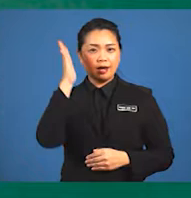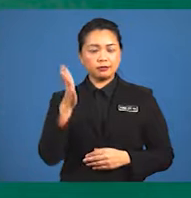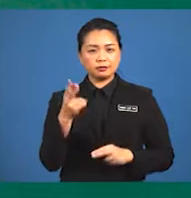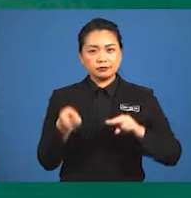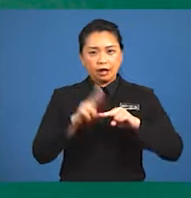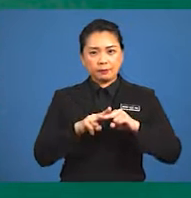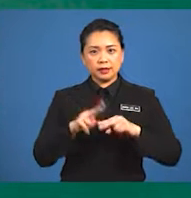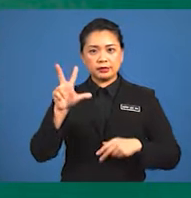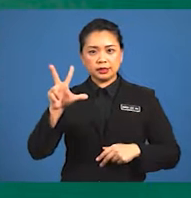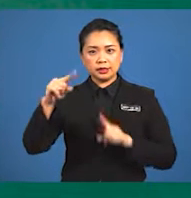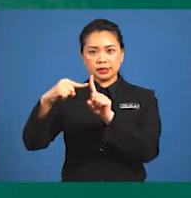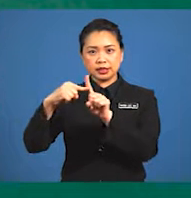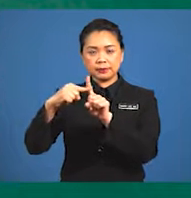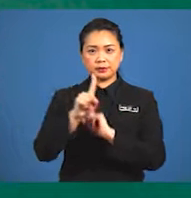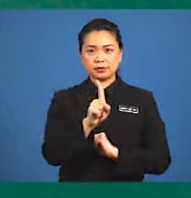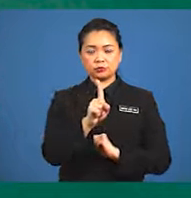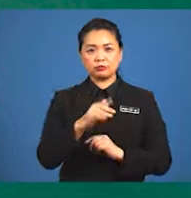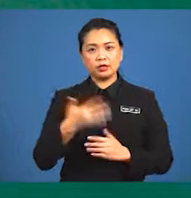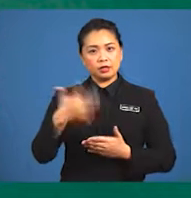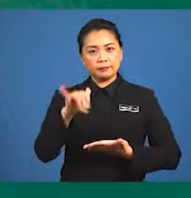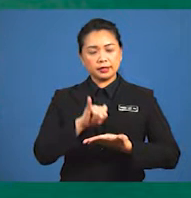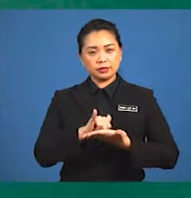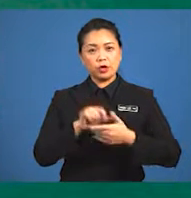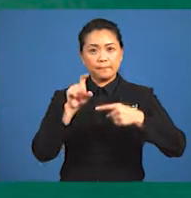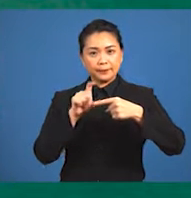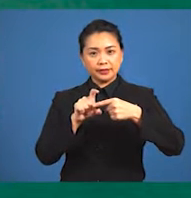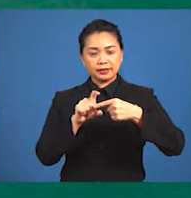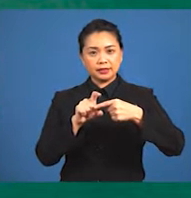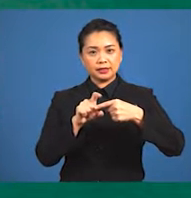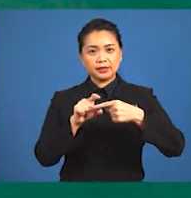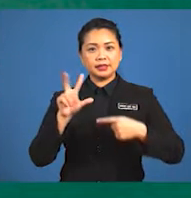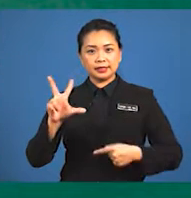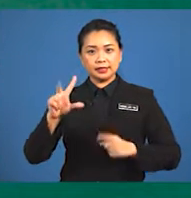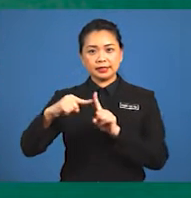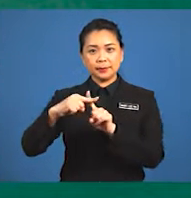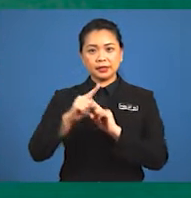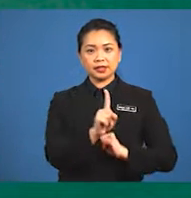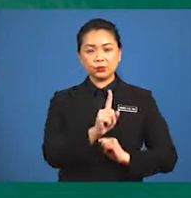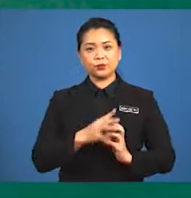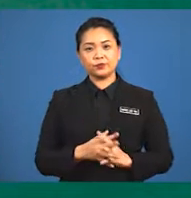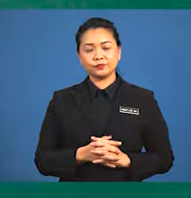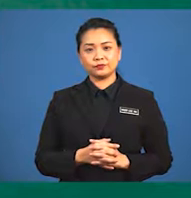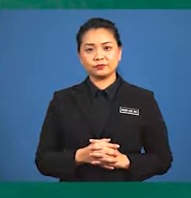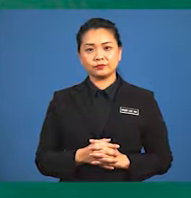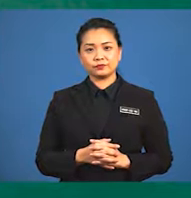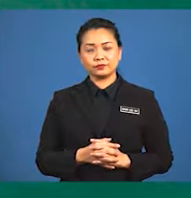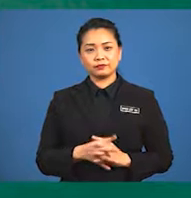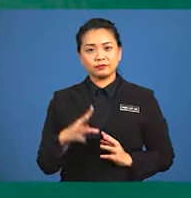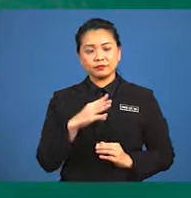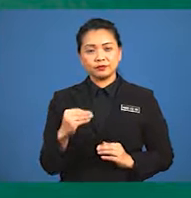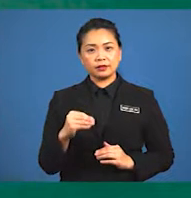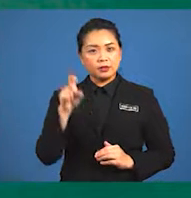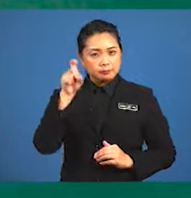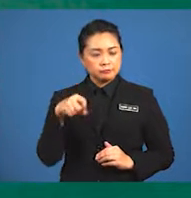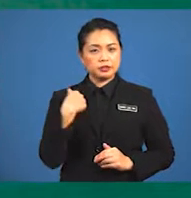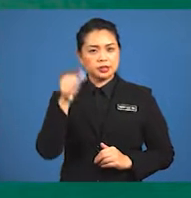akan tambah 3 dengan 1, seterusnya bahagi dengan 3 tambah 1. Dan